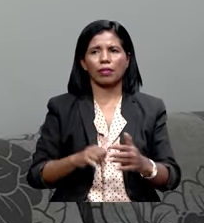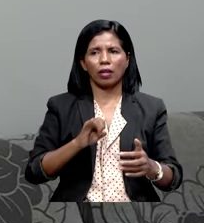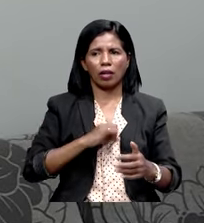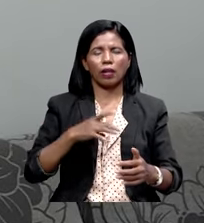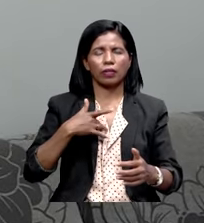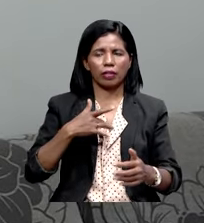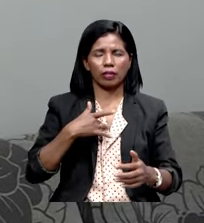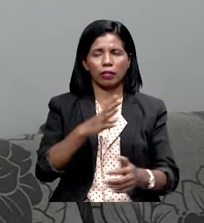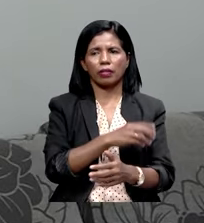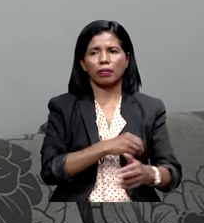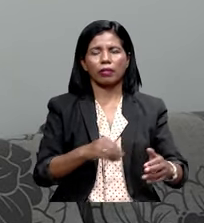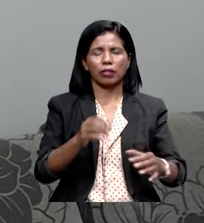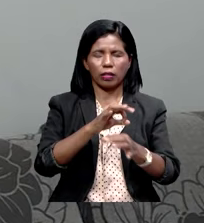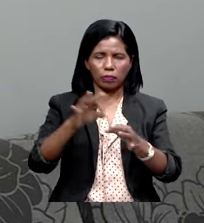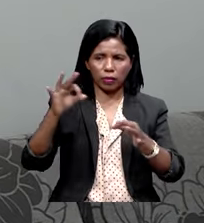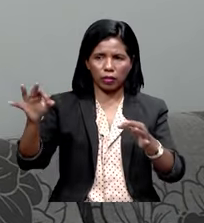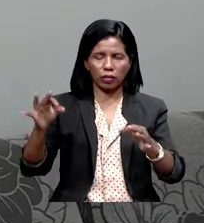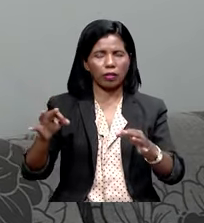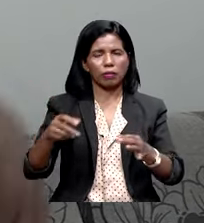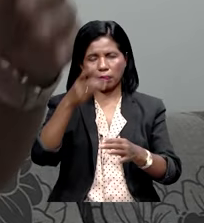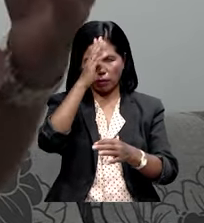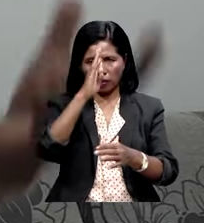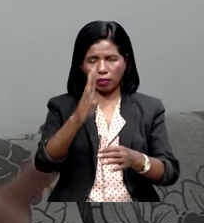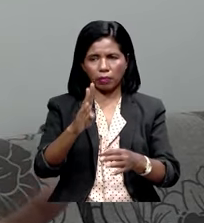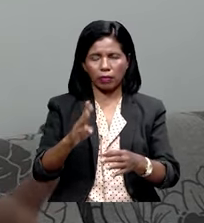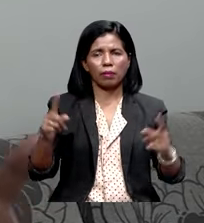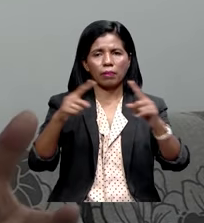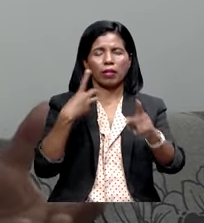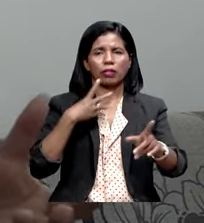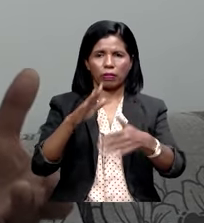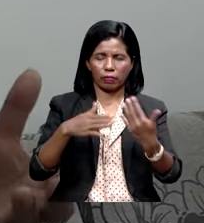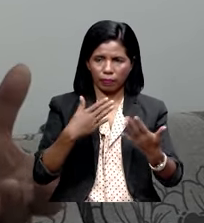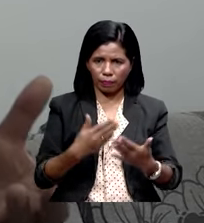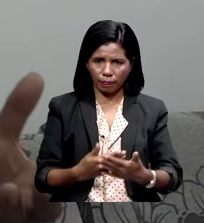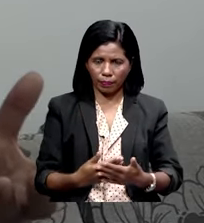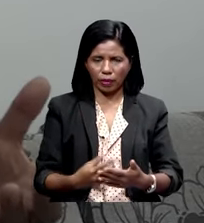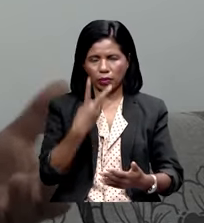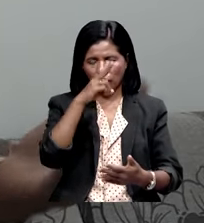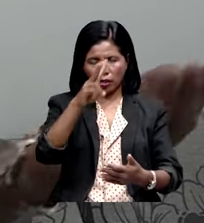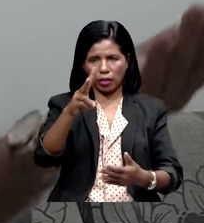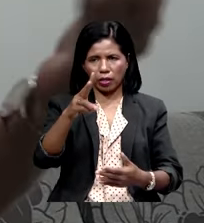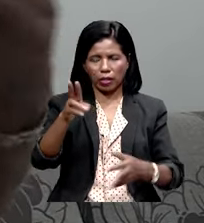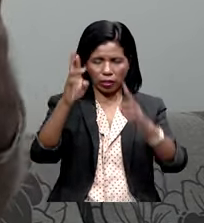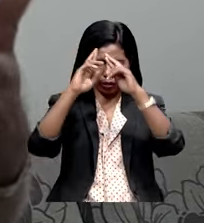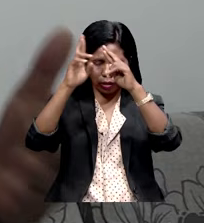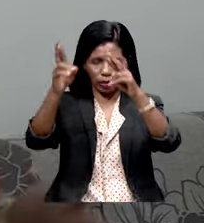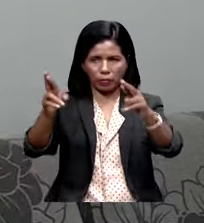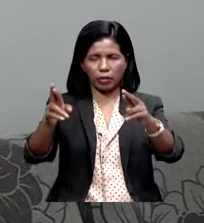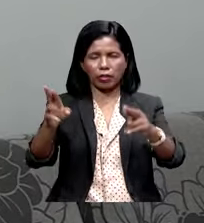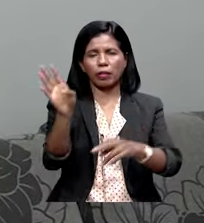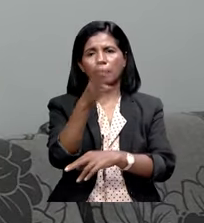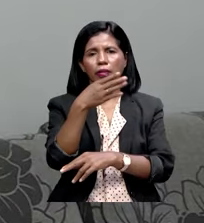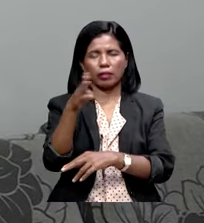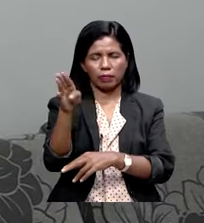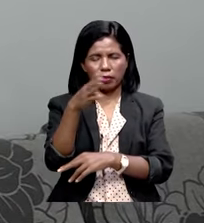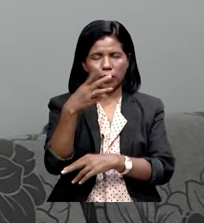ini adalah gerakan spiritual gerakan rohani bagi kita semua untuk melihat menghormati beda bendera dengan